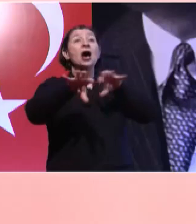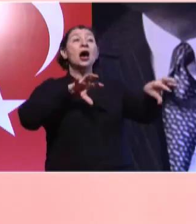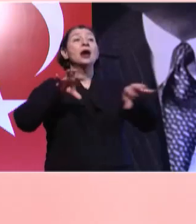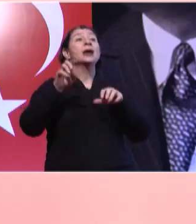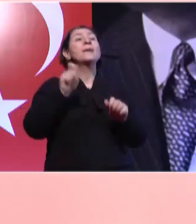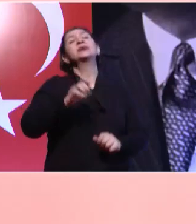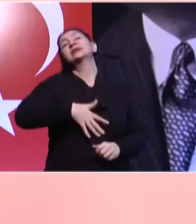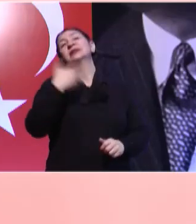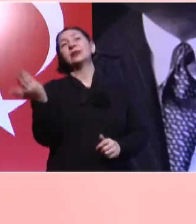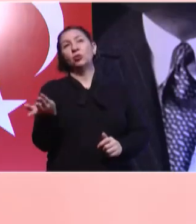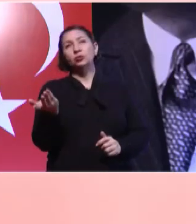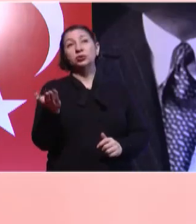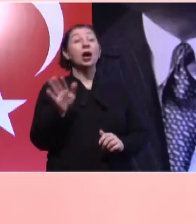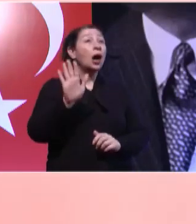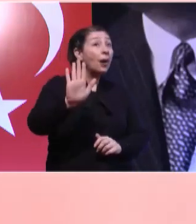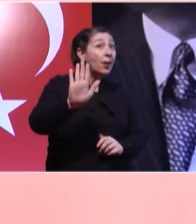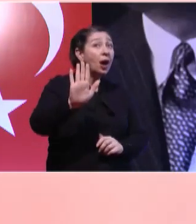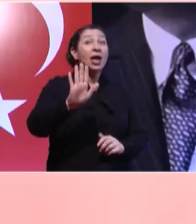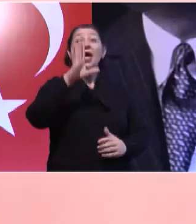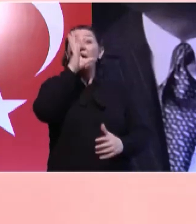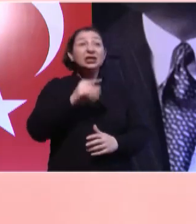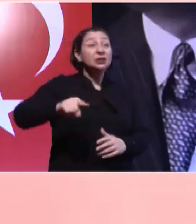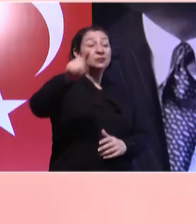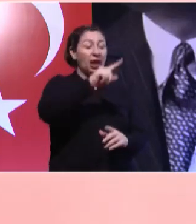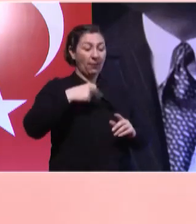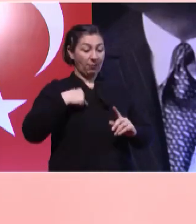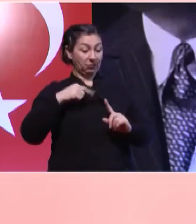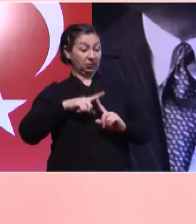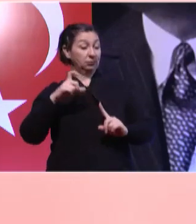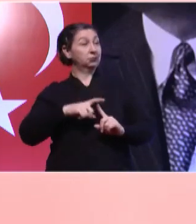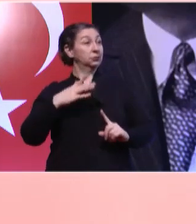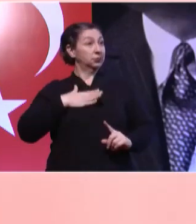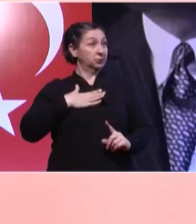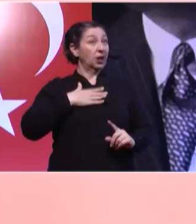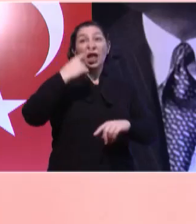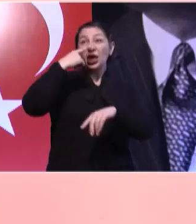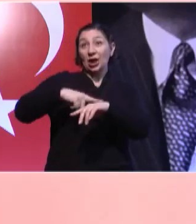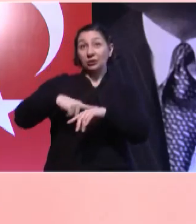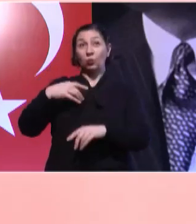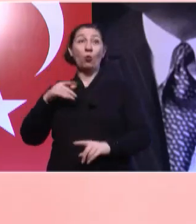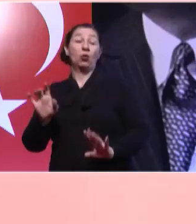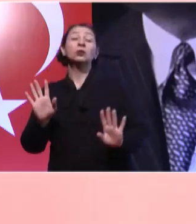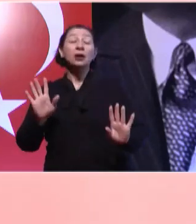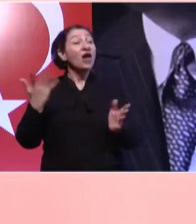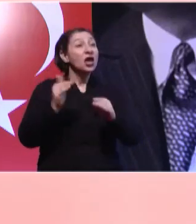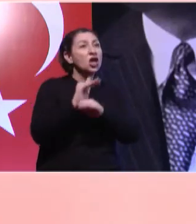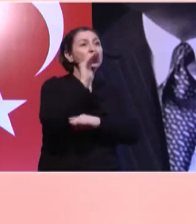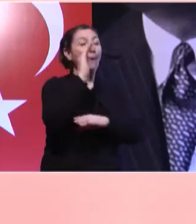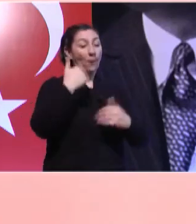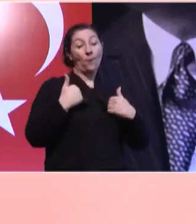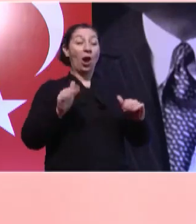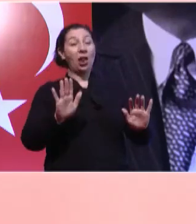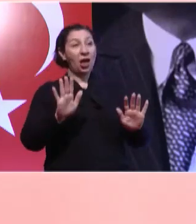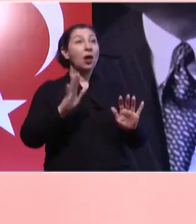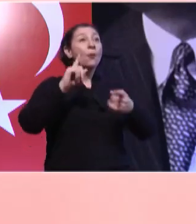ötekileştirilmesini istemiyoruz. Ama hiç kimse kimliğini kullanarak, inancını kullanarak veya yaşam tarzını